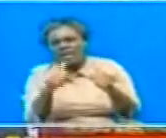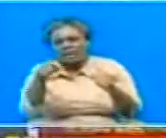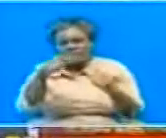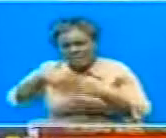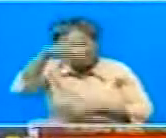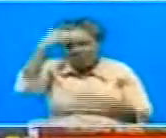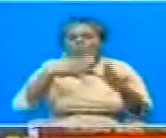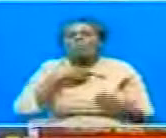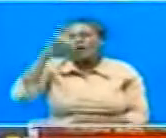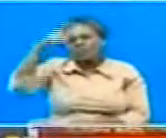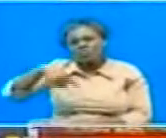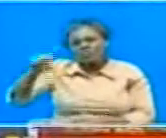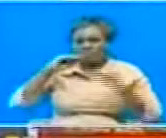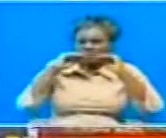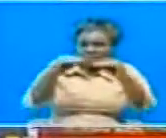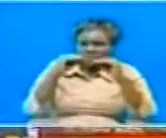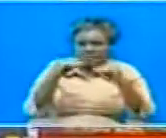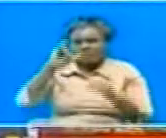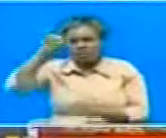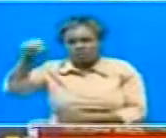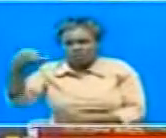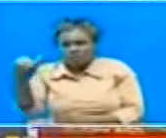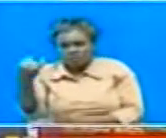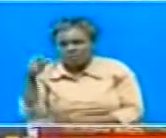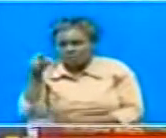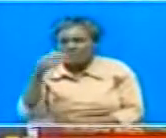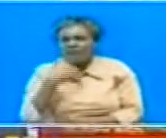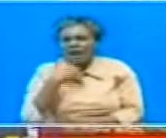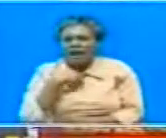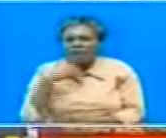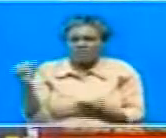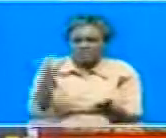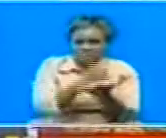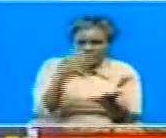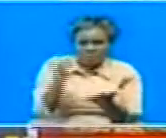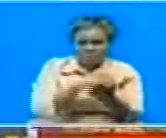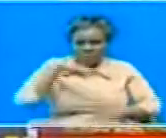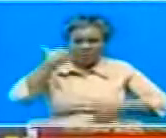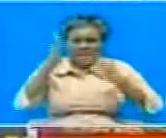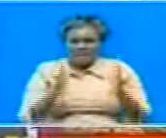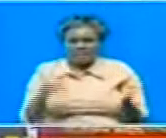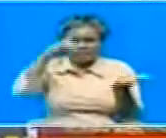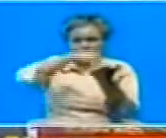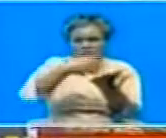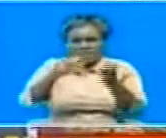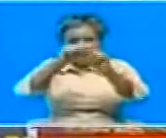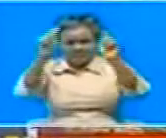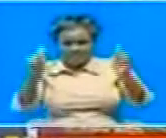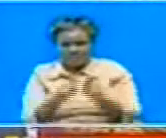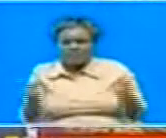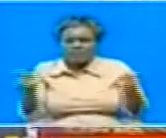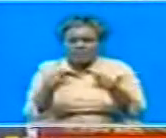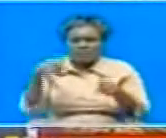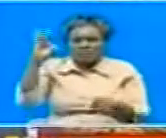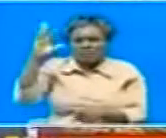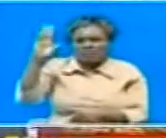anataka kushinda. Yule mkufunzi, yani Jose Mourinho, amechukua wachezaji fulani akaweka kwenye kile kikosi. Amechukua Cesc